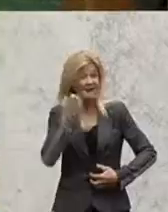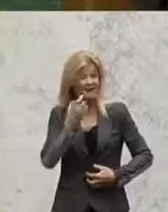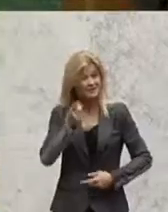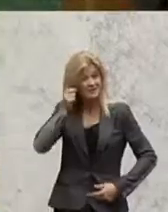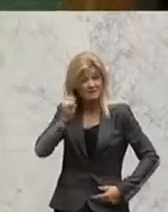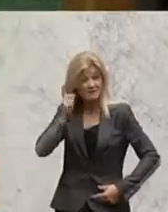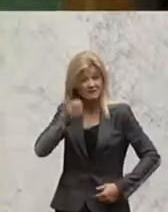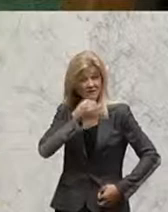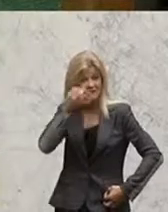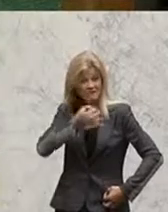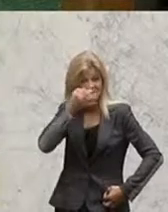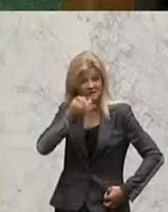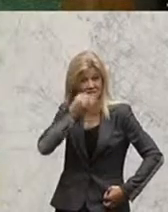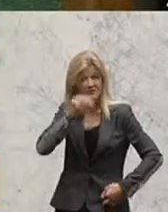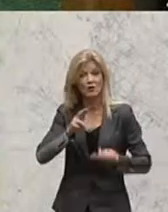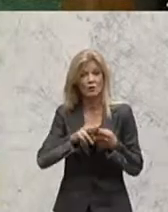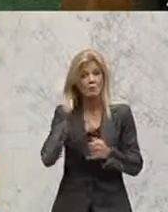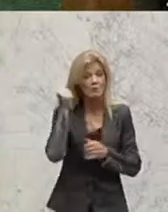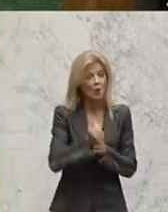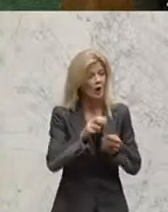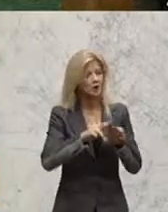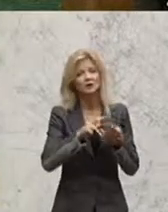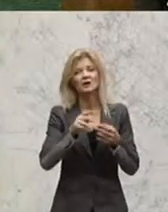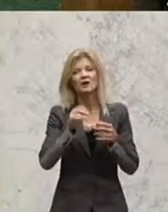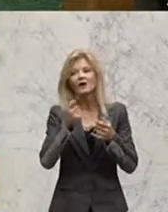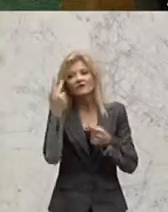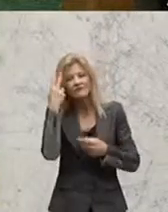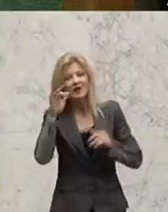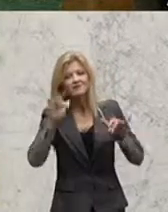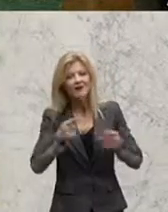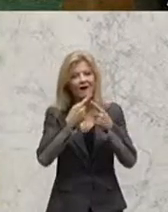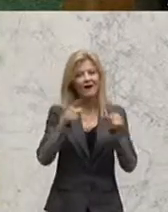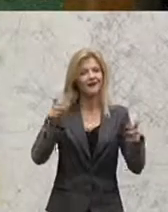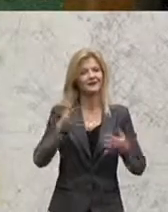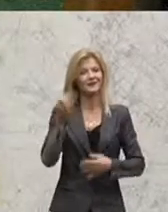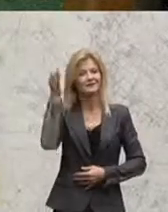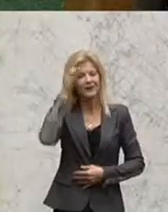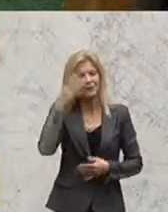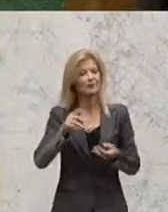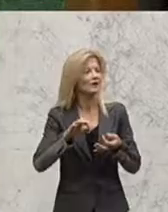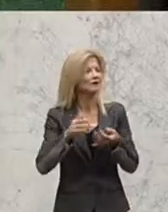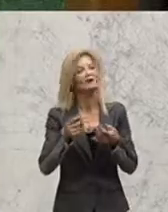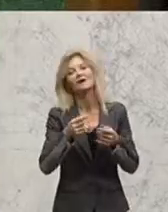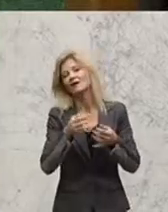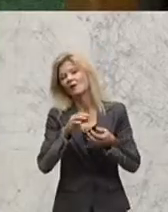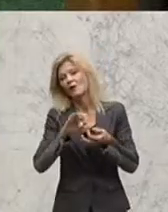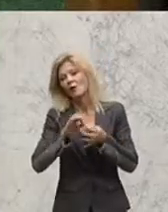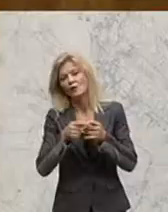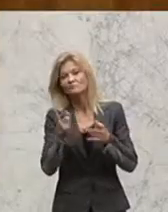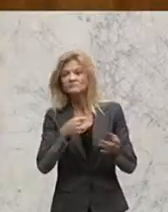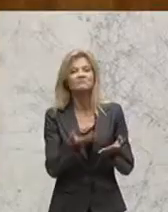von Andersgläubigen und die Aufrufen zum Heiligen Krieg, zum Dschihad, hier quasi mit einer falsch verstandenen